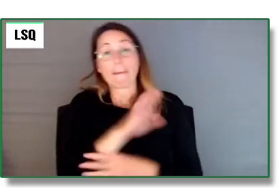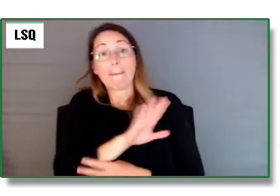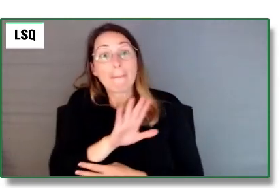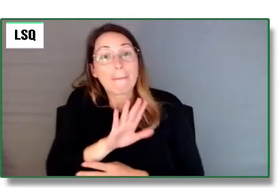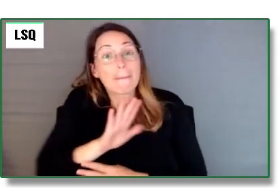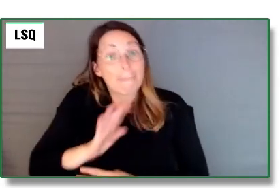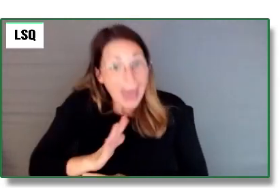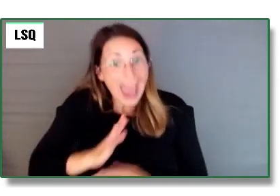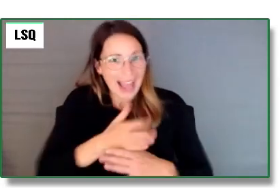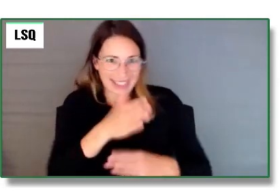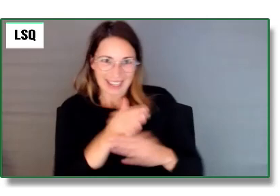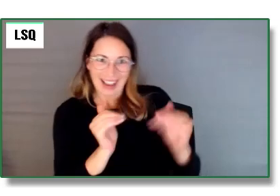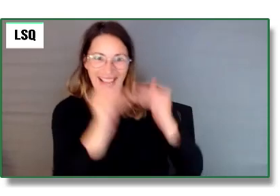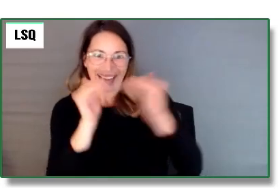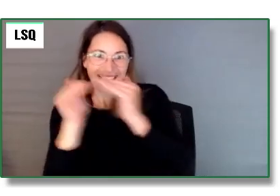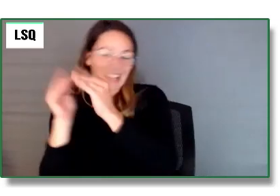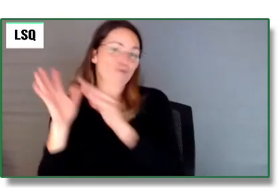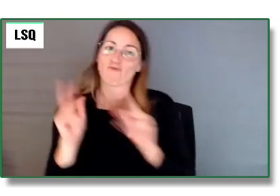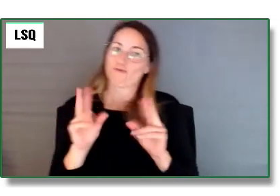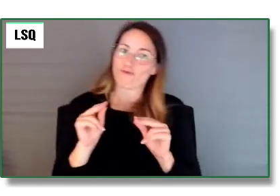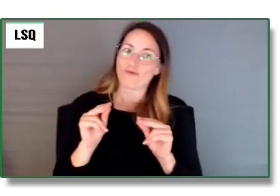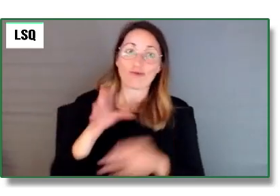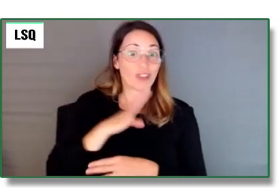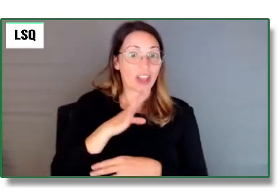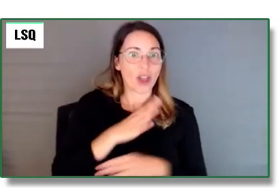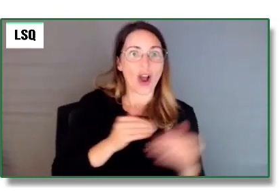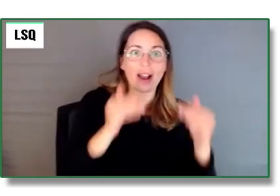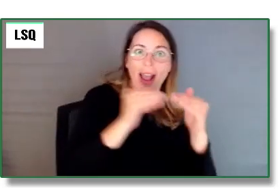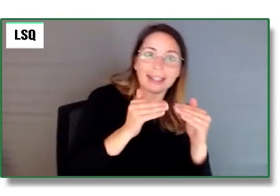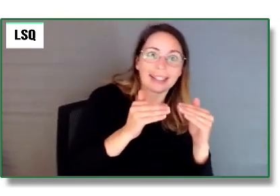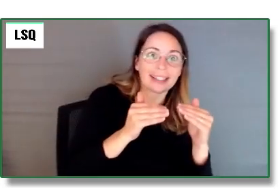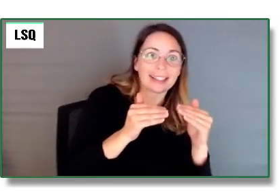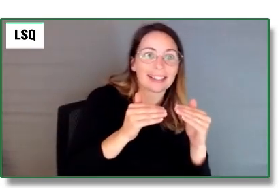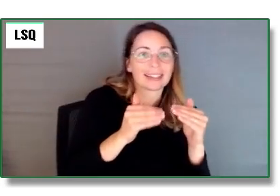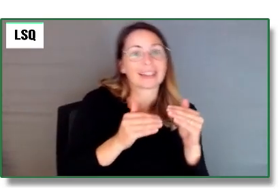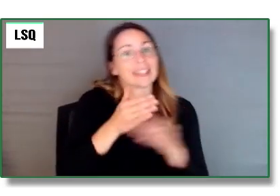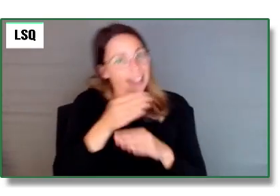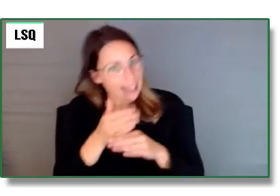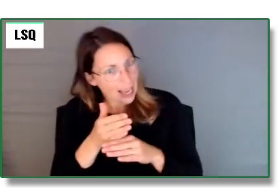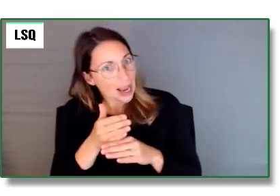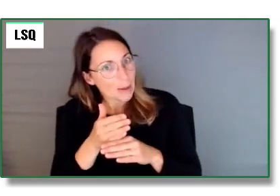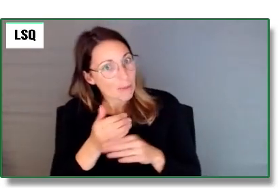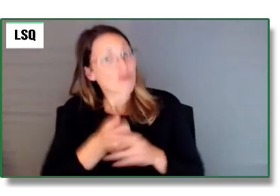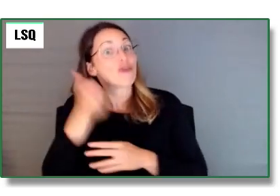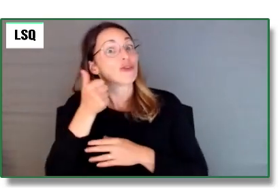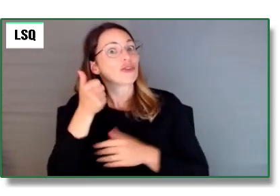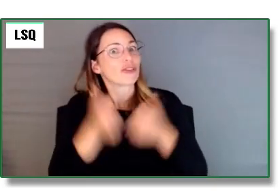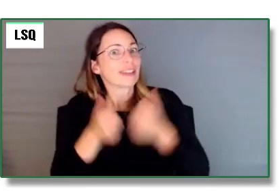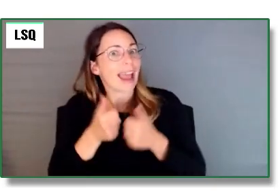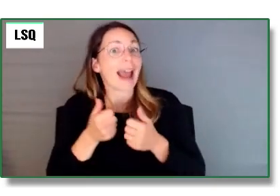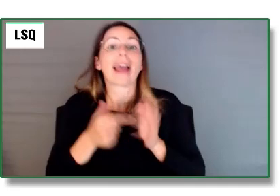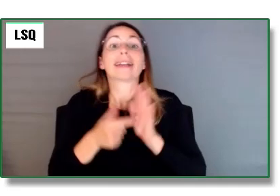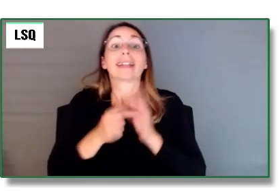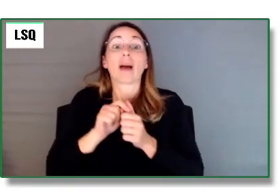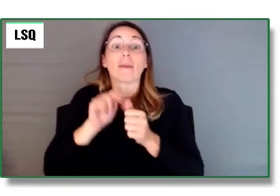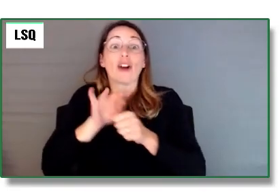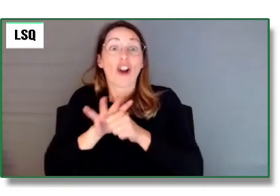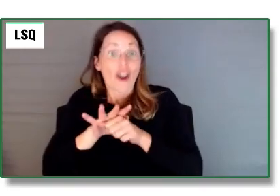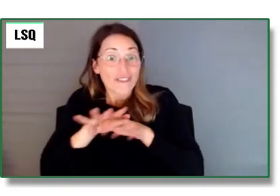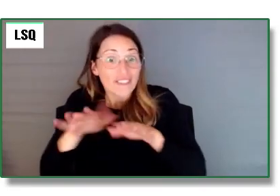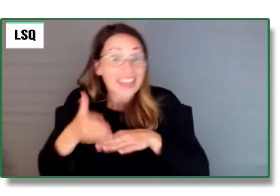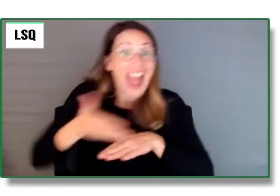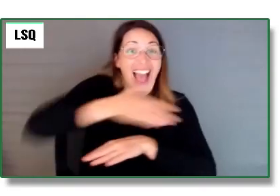accessibles et inclusifs que d'autres, et l'un d'entre eux était, avant la pandémie, le plus inclusif de tous. D'abord, le numéro